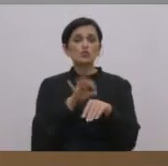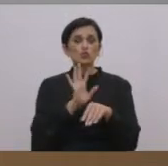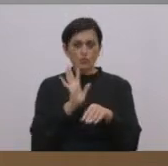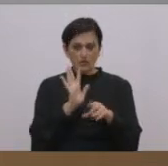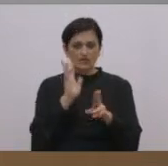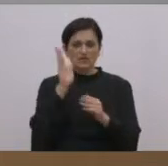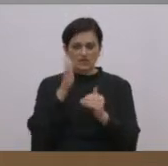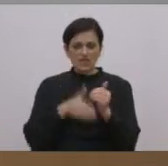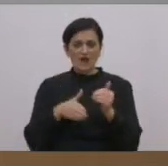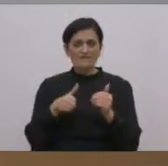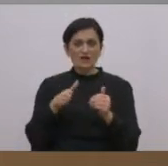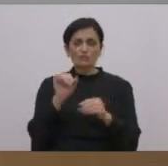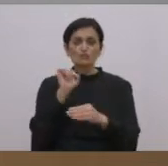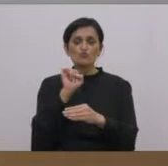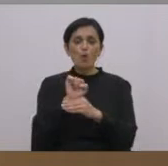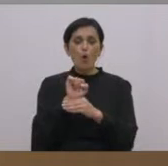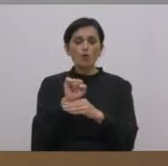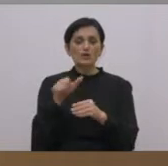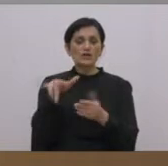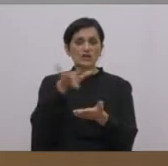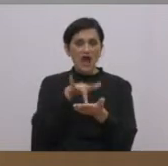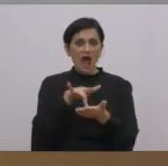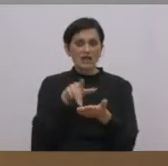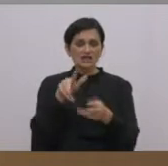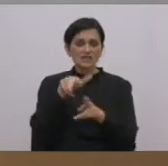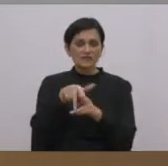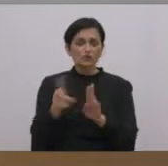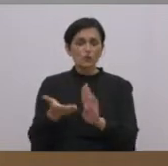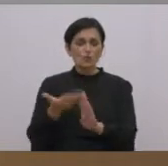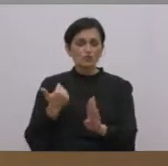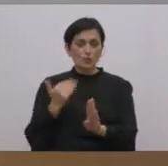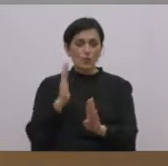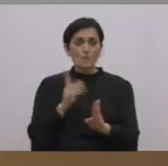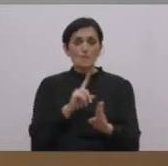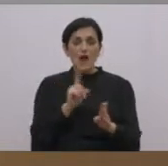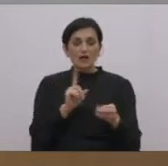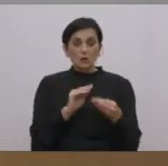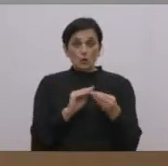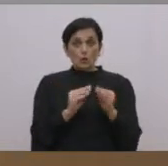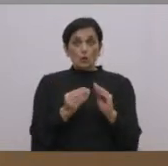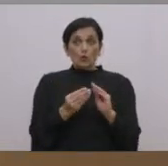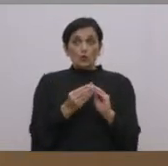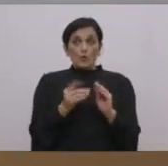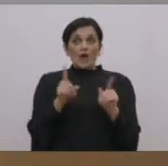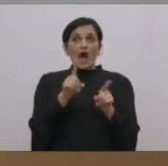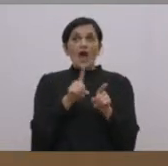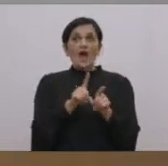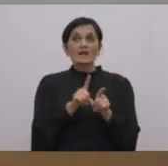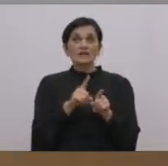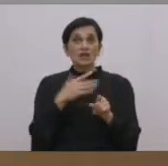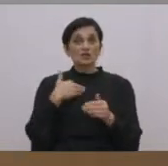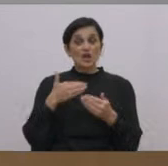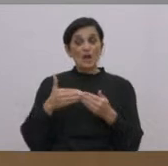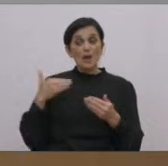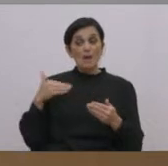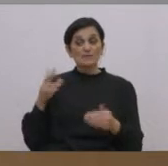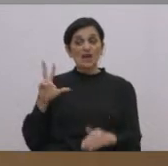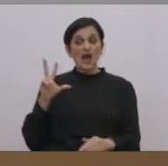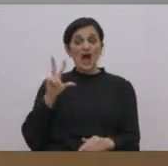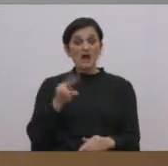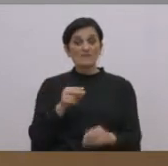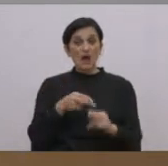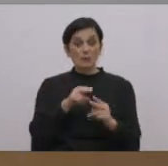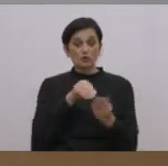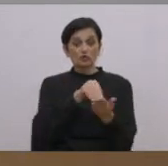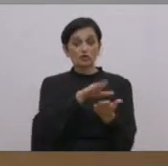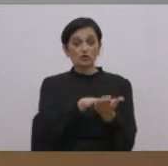uite, calax mă exneba. Magram problema, rulmat, asebe, ce om des graișgherat, asta le dam istui ce aveți ele,